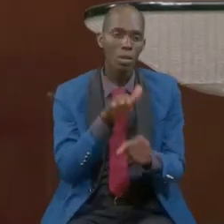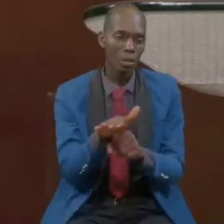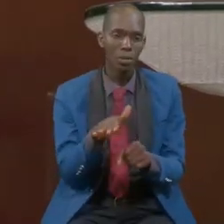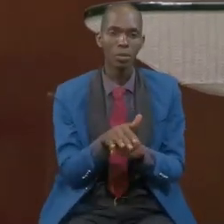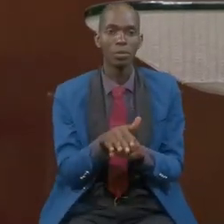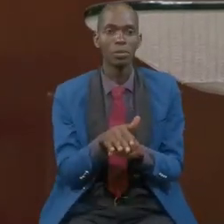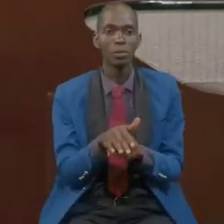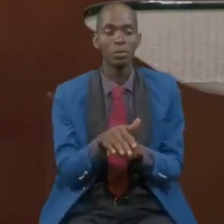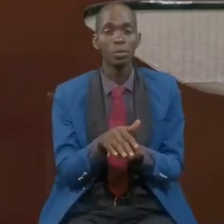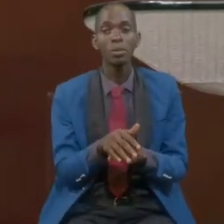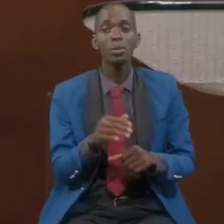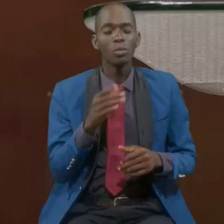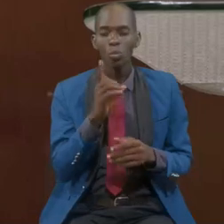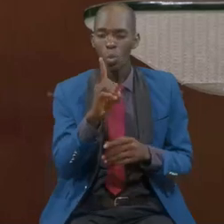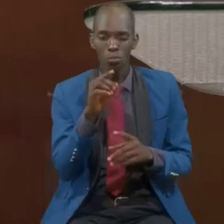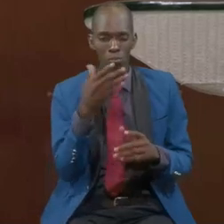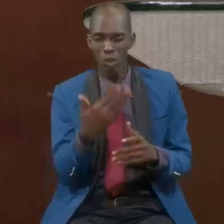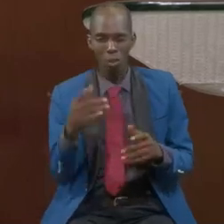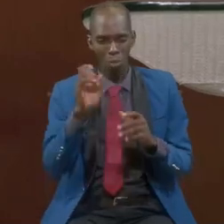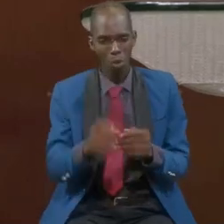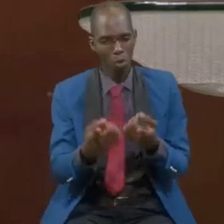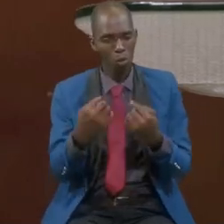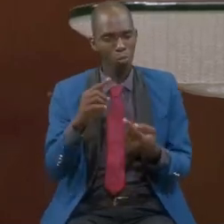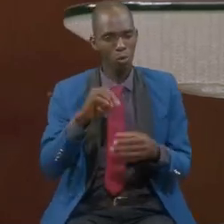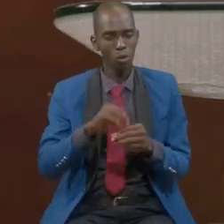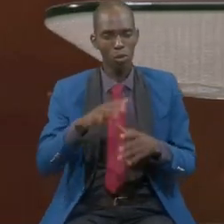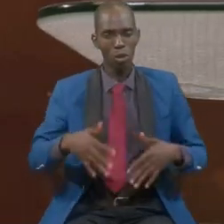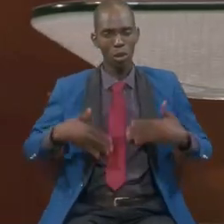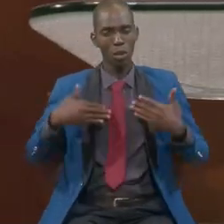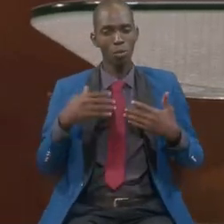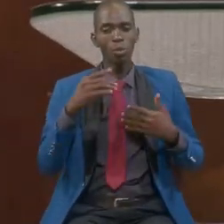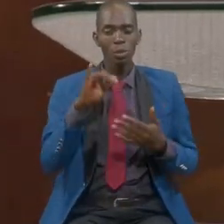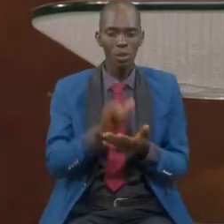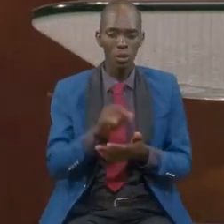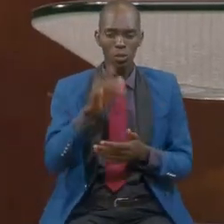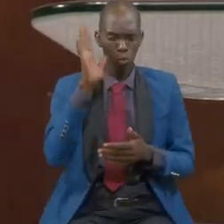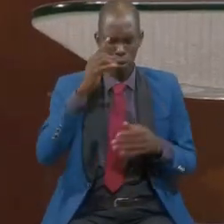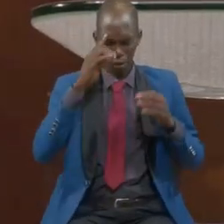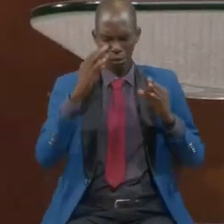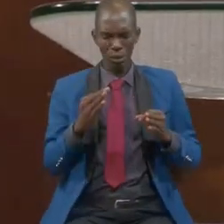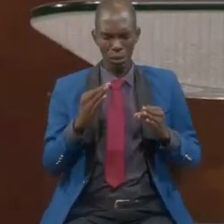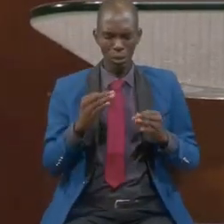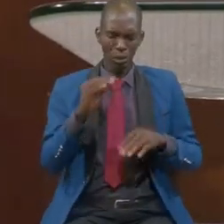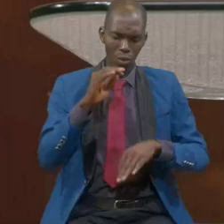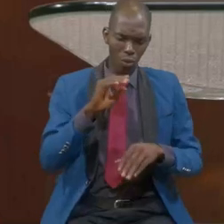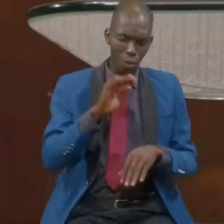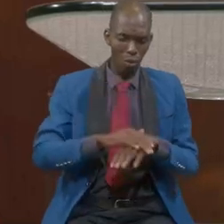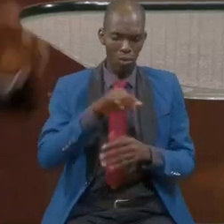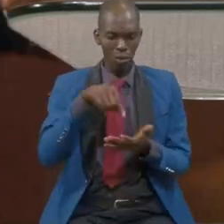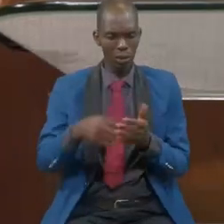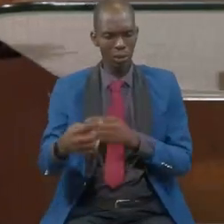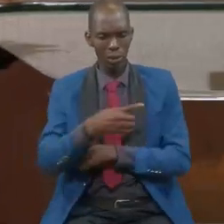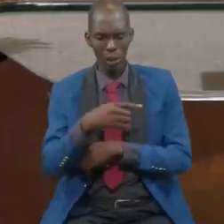Cela ne suffit pas. Et voilà, il faut un temps dans votre vie. Et vous dites que, en ce jour, en